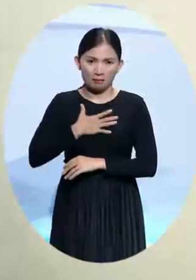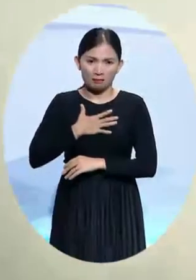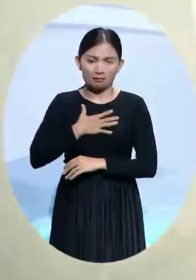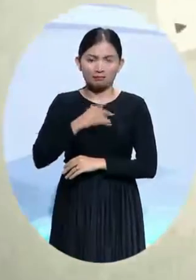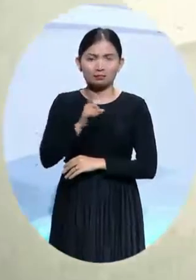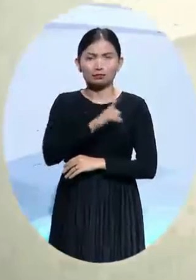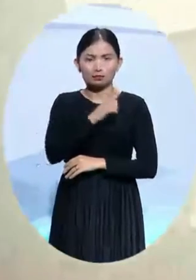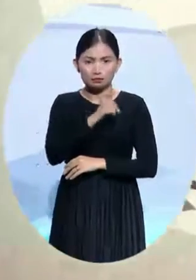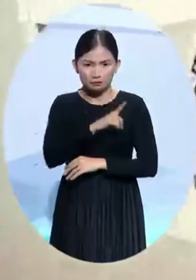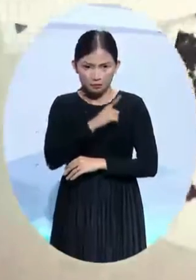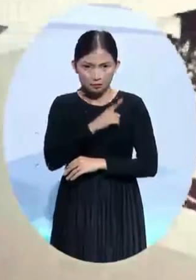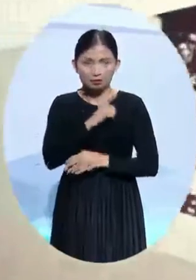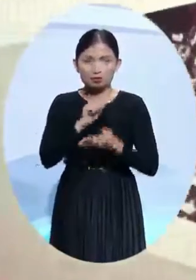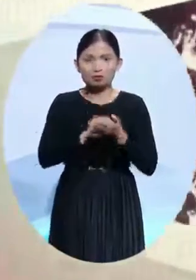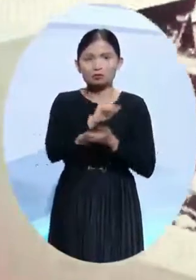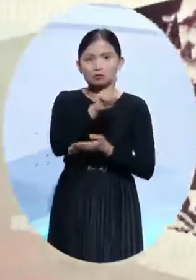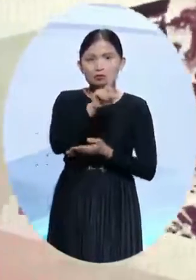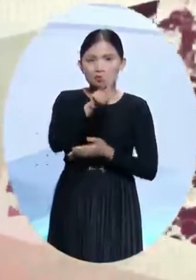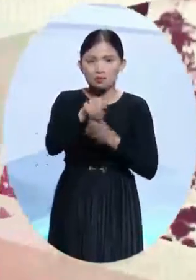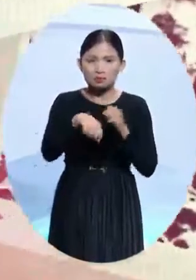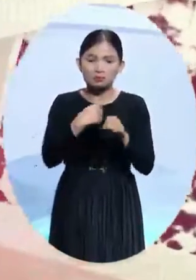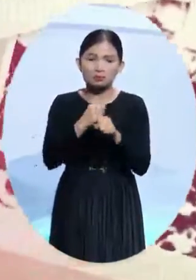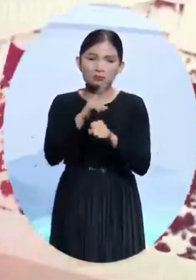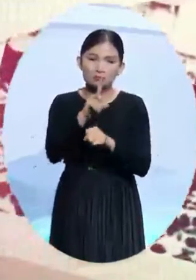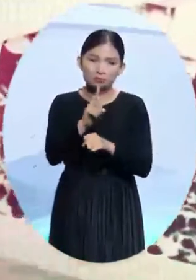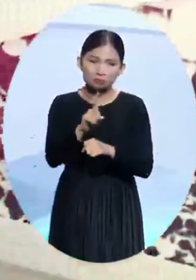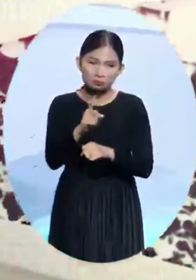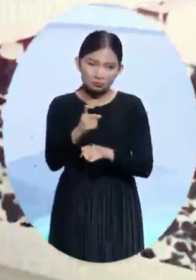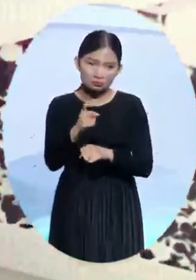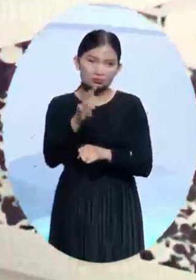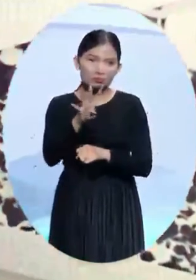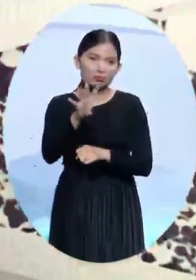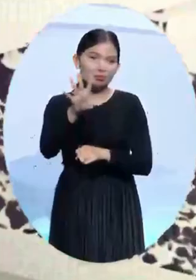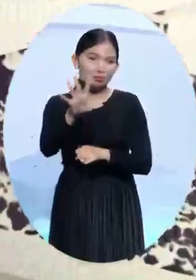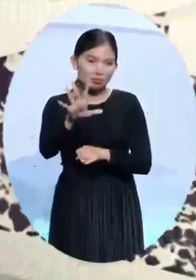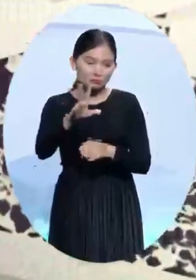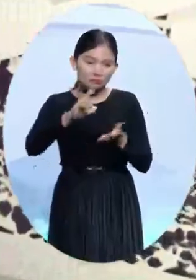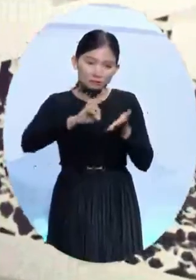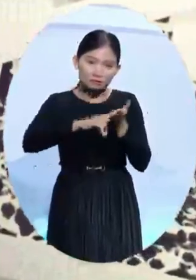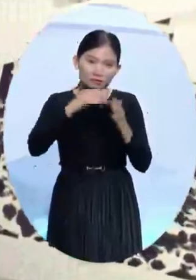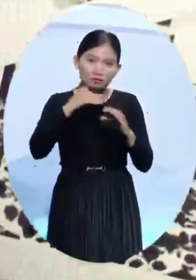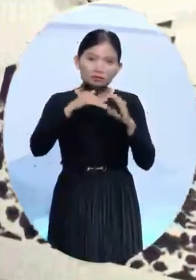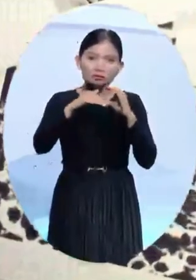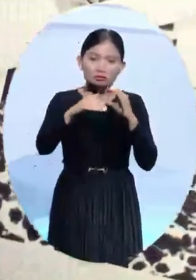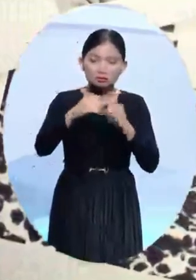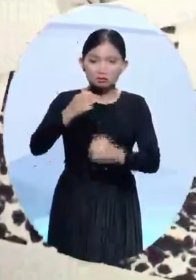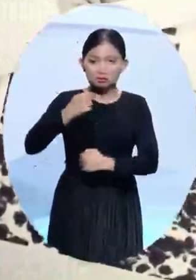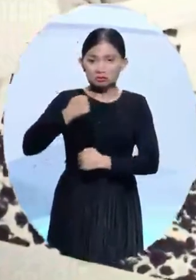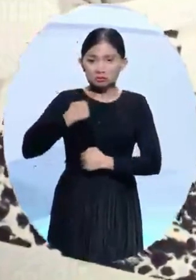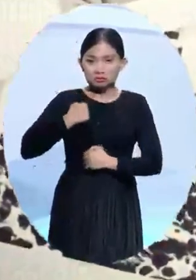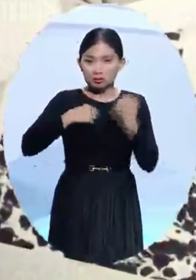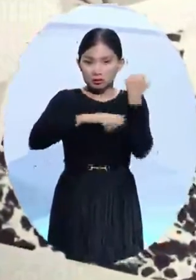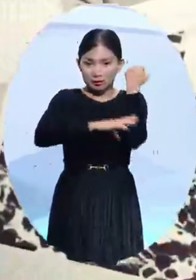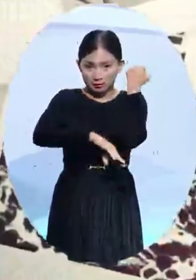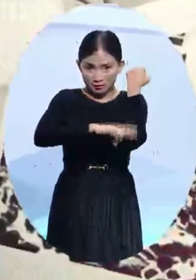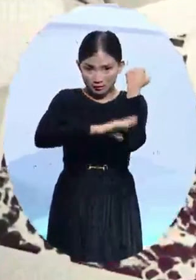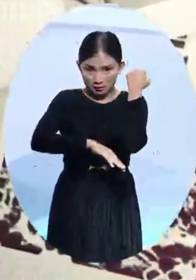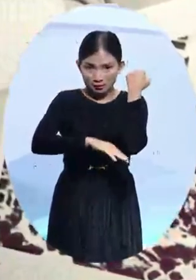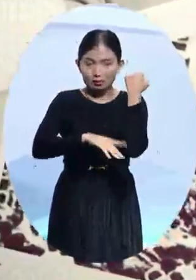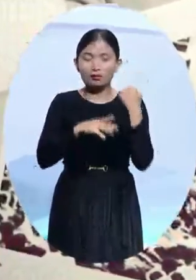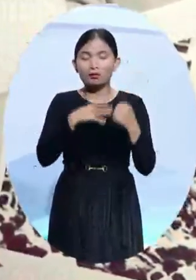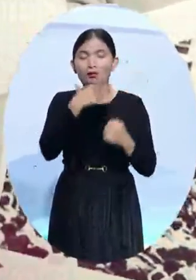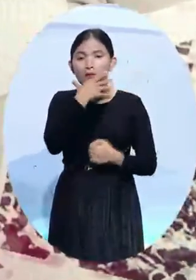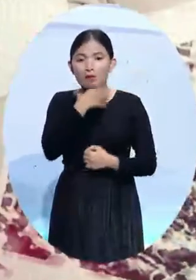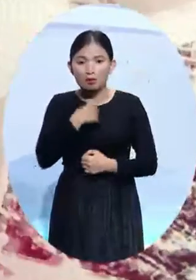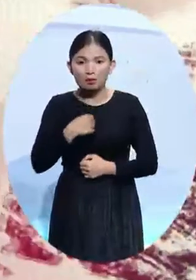do. Tháng 12 năm 1945, trong thư gửi chiến sĩ Nam Bộ và Nam phần Trung Bộ, Bác viết: với một nước